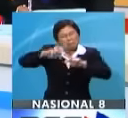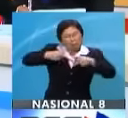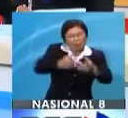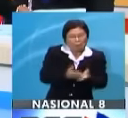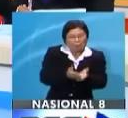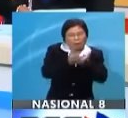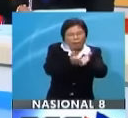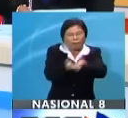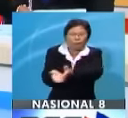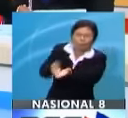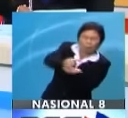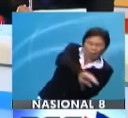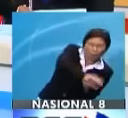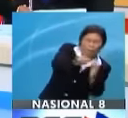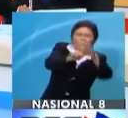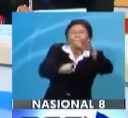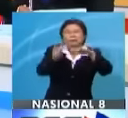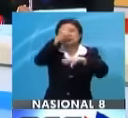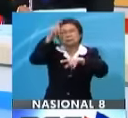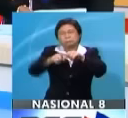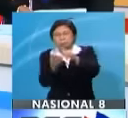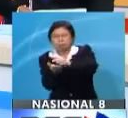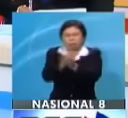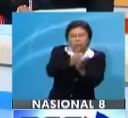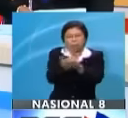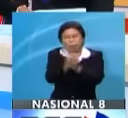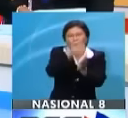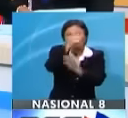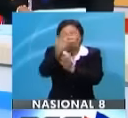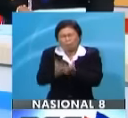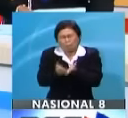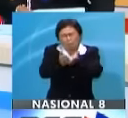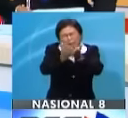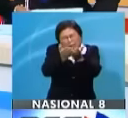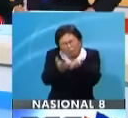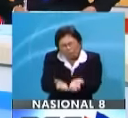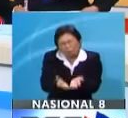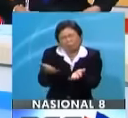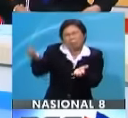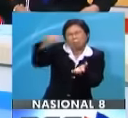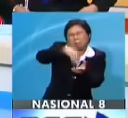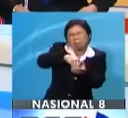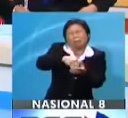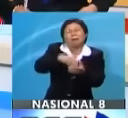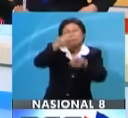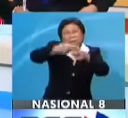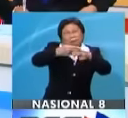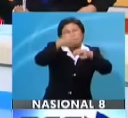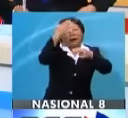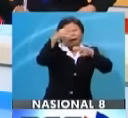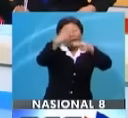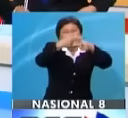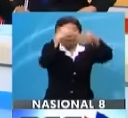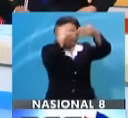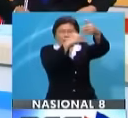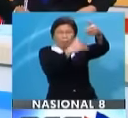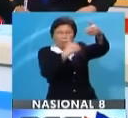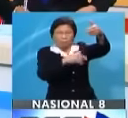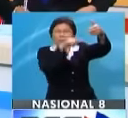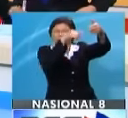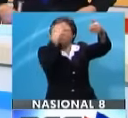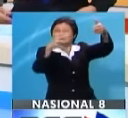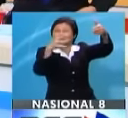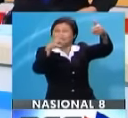itu karam akibat hilang keseimbangan kerana membawa muatan berat. Dan berikut senarai nama 14 kru yang masih hilang.